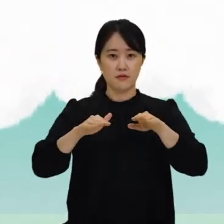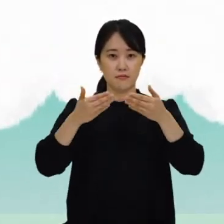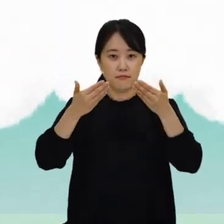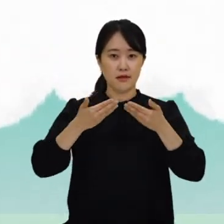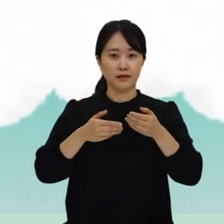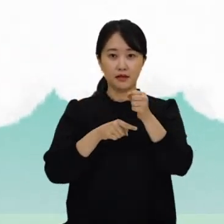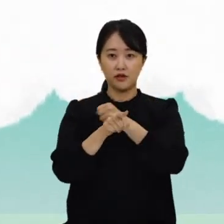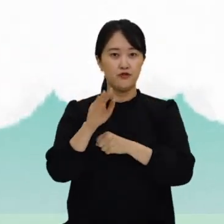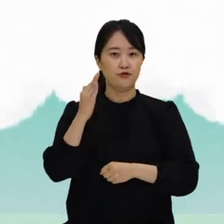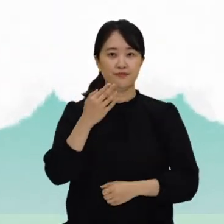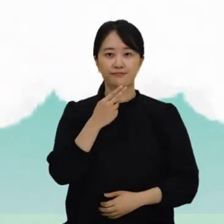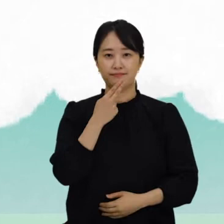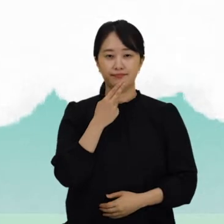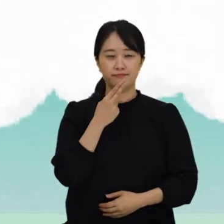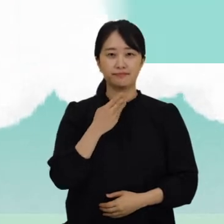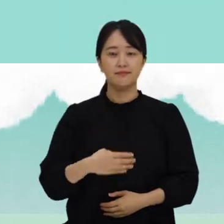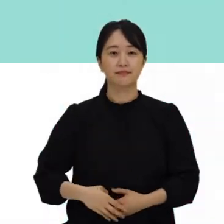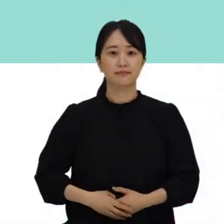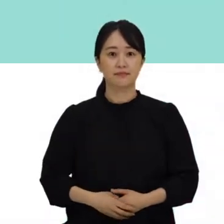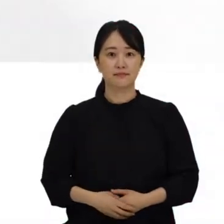차별하는 이유가 될 수 없습니다.